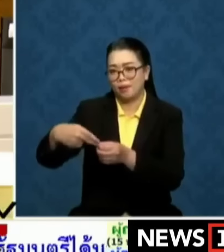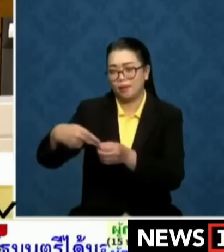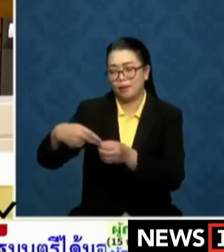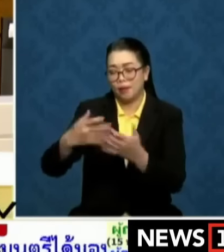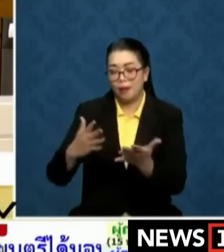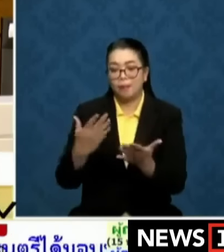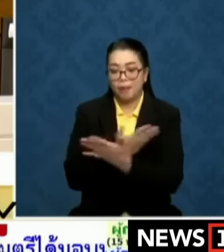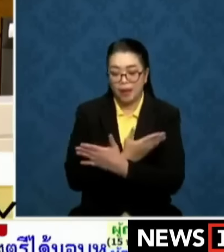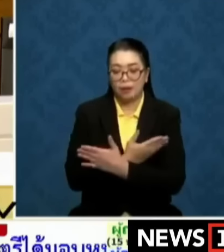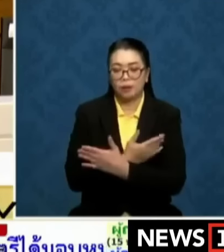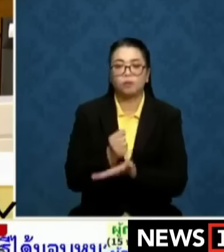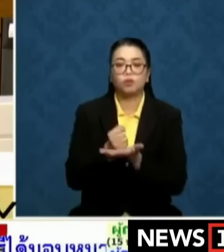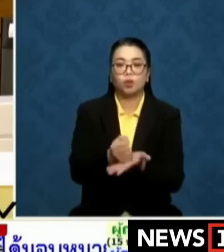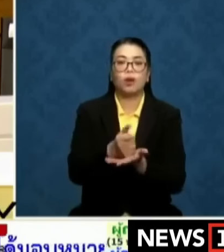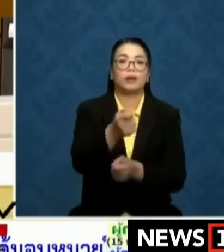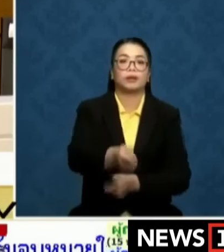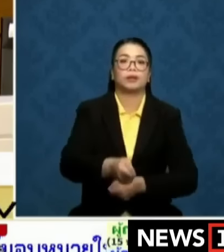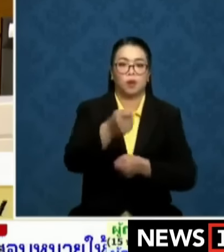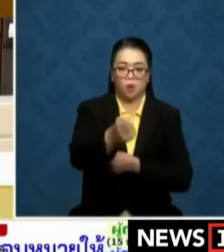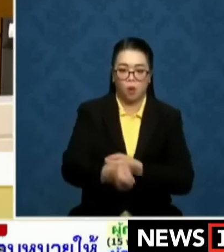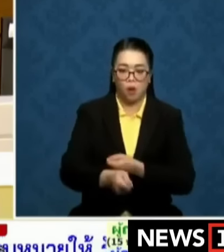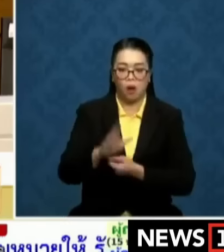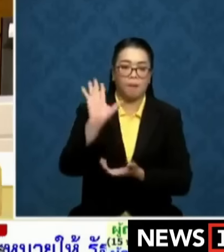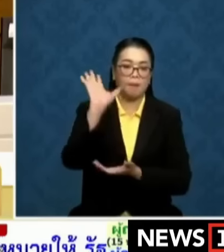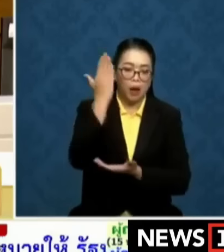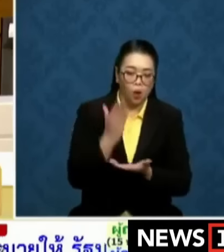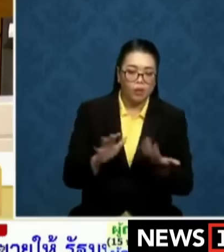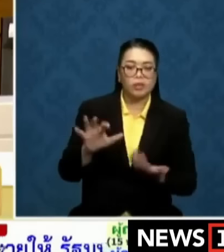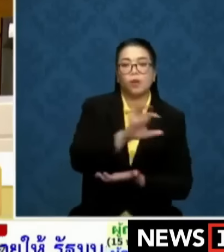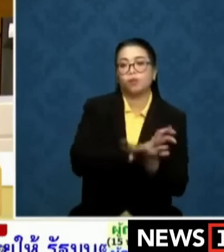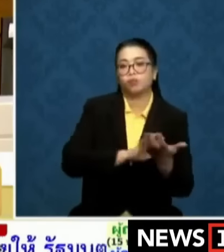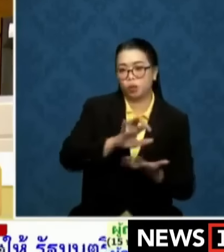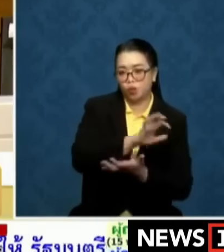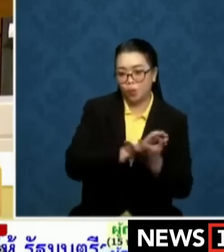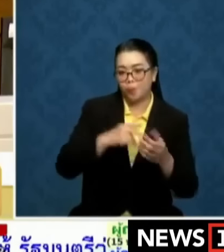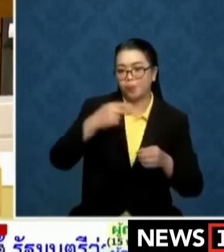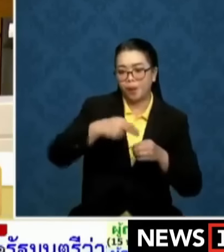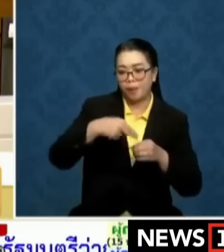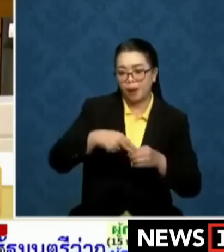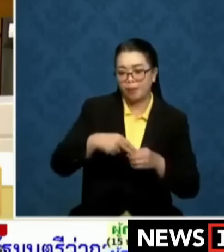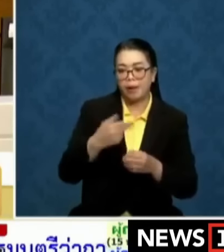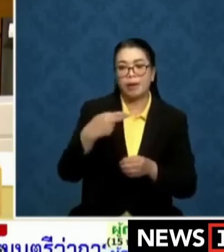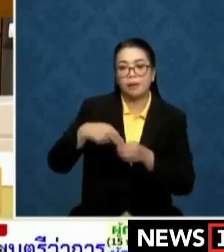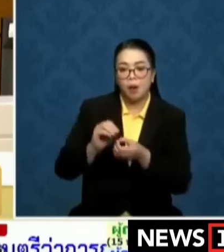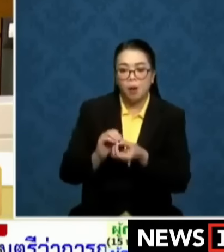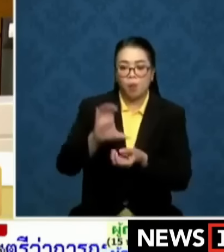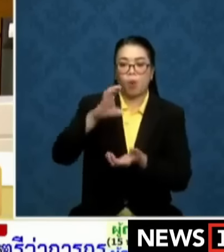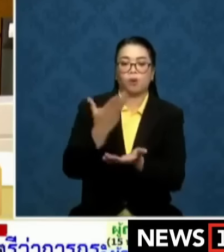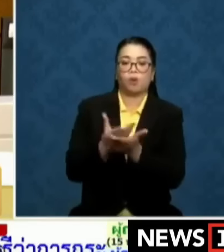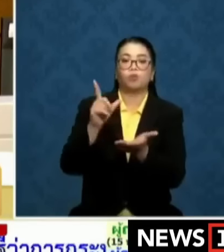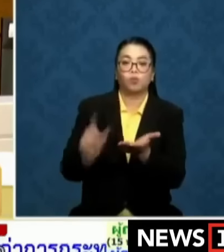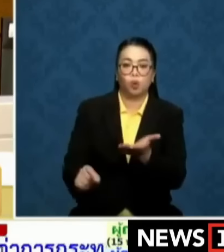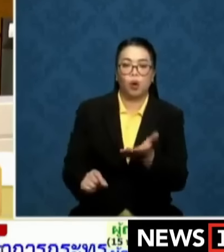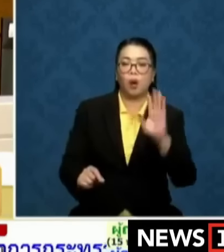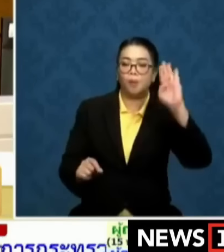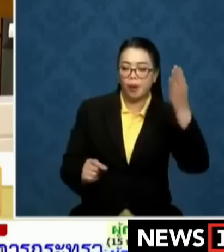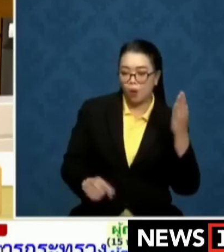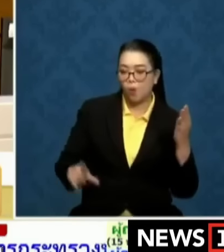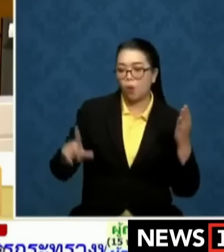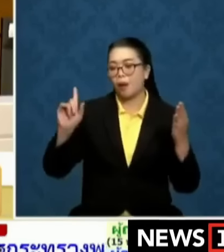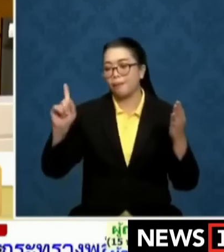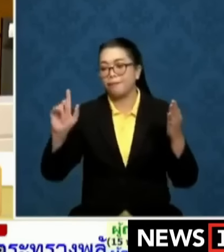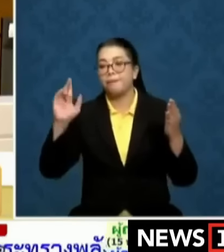าษีหากจะช่วยประชาชนก็ต้องเก็บพอสมควรแต่ถ้าต้องการหารายได้เข้ารัฐก็ต้องเก็บมากซึ่งมันสวนทางกันดังนั้นจะทำอย่างไรถึงจะอ